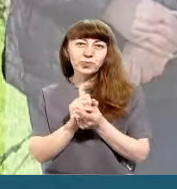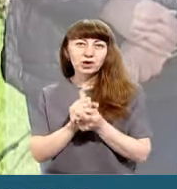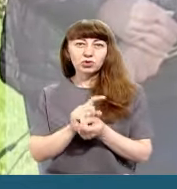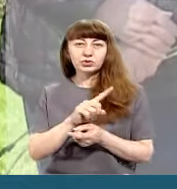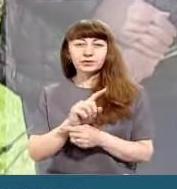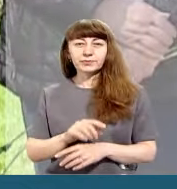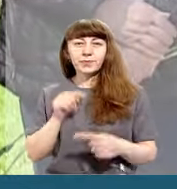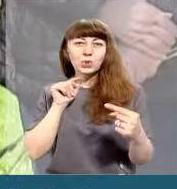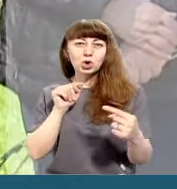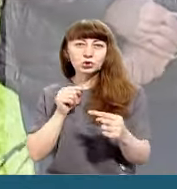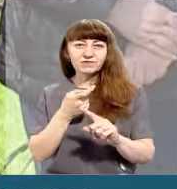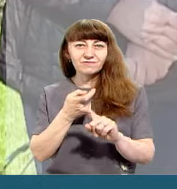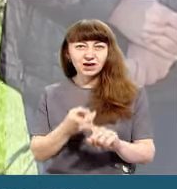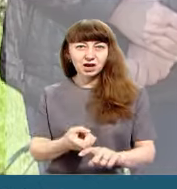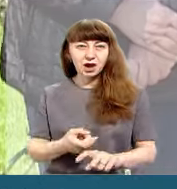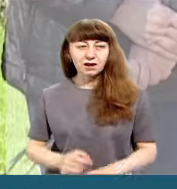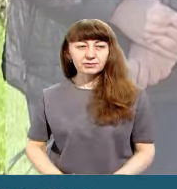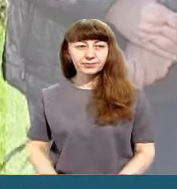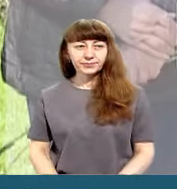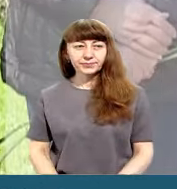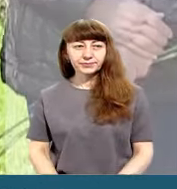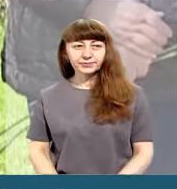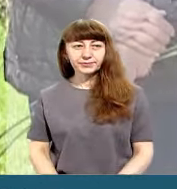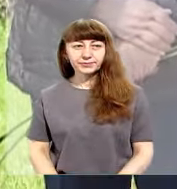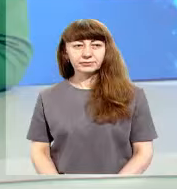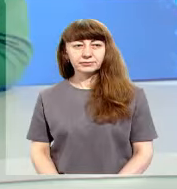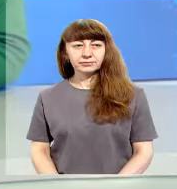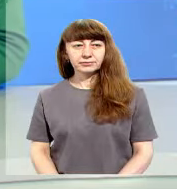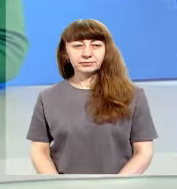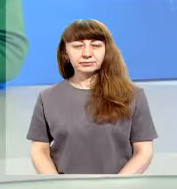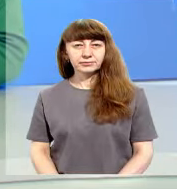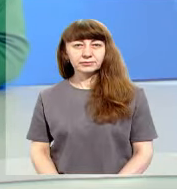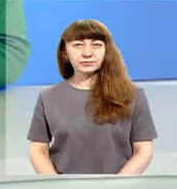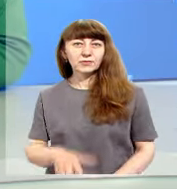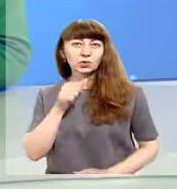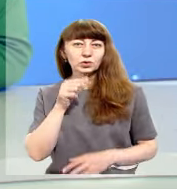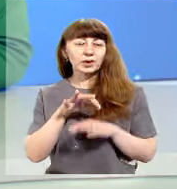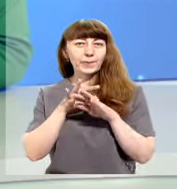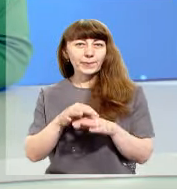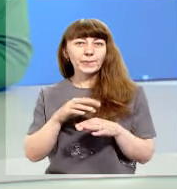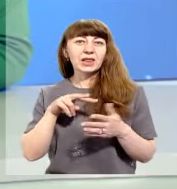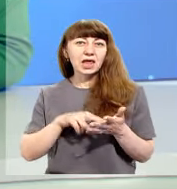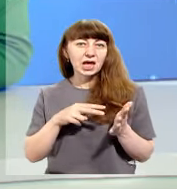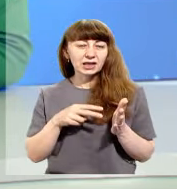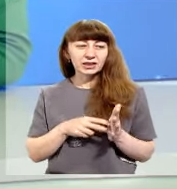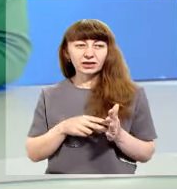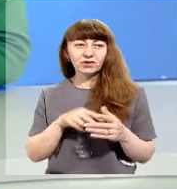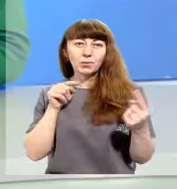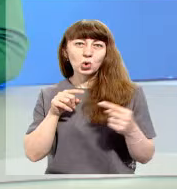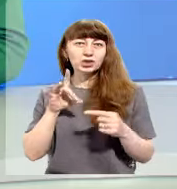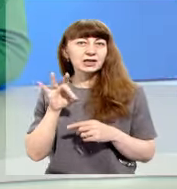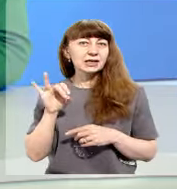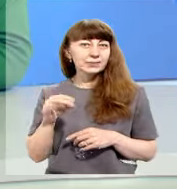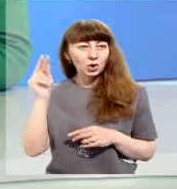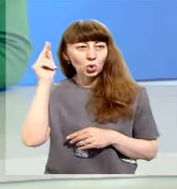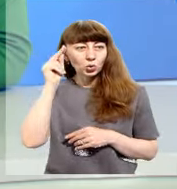врага. Алмажена Манкельдинова, Алексей Руденко, телеканал «Костанай». В Костанае прошли плановые антитеррористические учения,